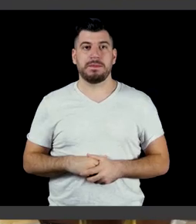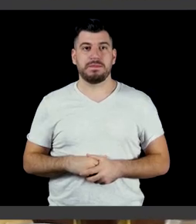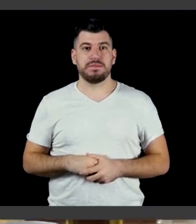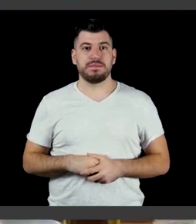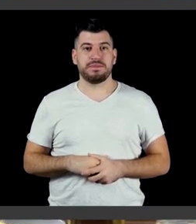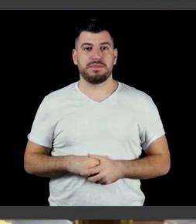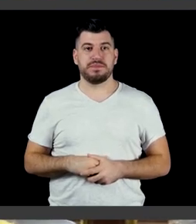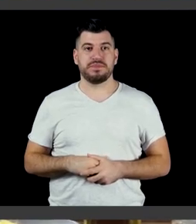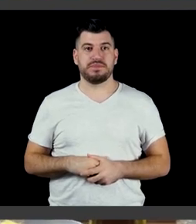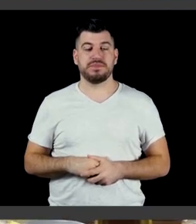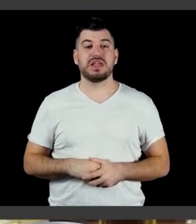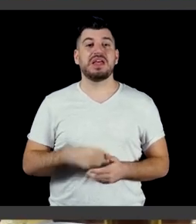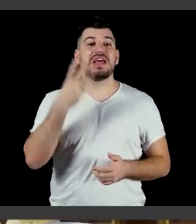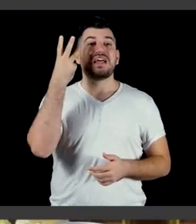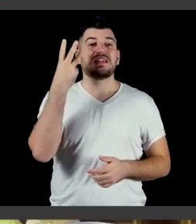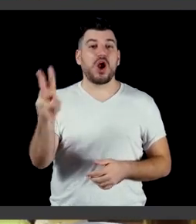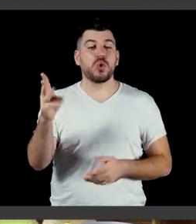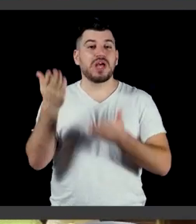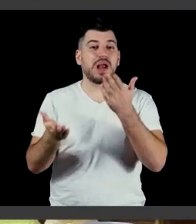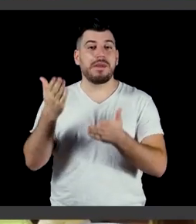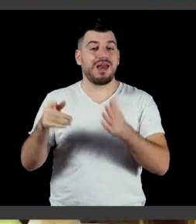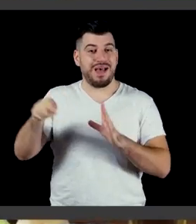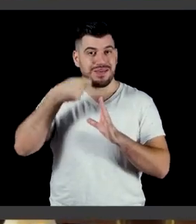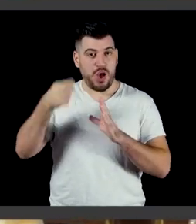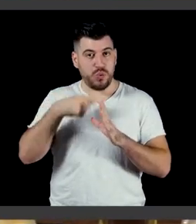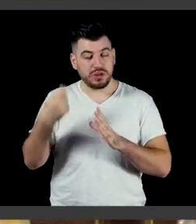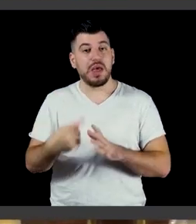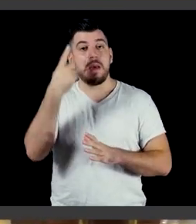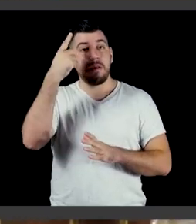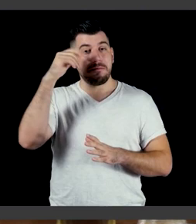Άρα, θα πάρω 300 γραμμάρια γιαούρτι, θα ρίξω μία κουταλιά της σούπας μέλι.